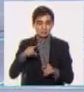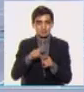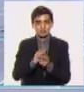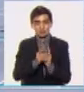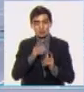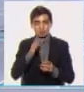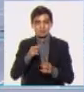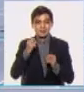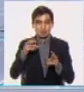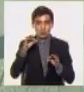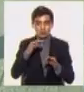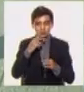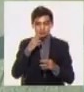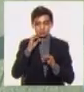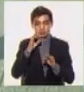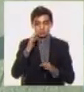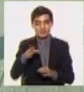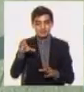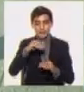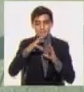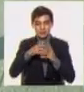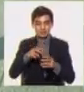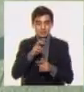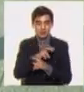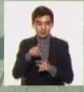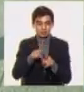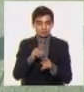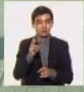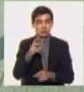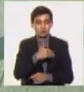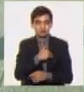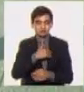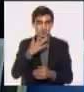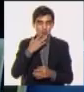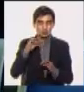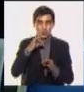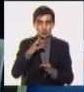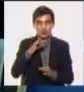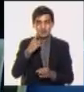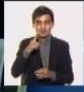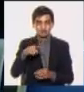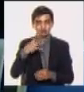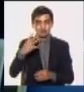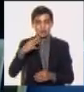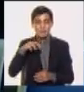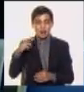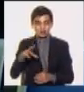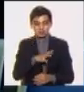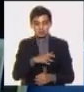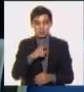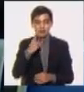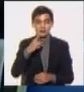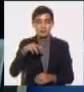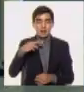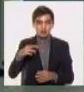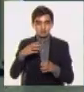көрген еді. Бүкіл әлемдік саяхат ұйымы биылғы жылы әлемде туристер саны 1,14 миллиардтан 1 миллиардқа дейін қысқарады